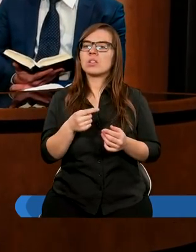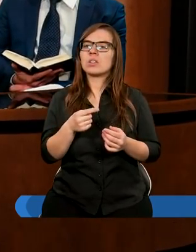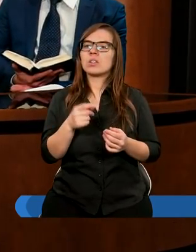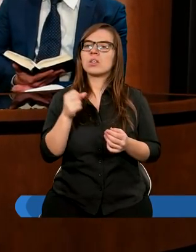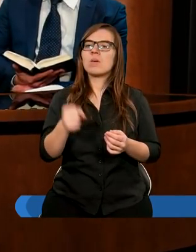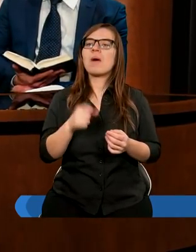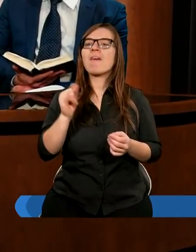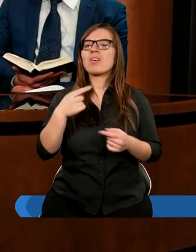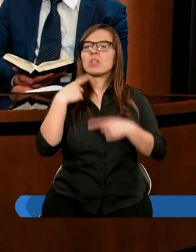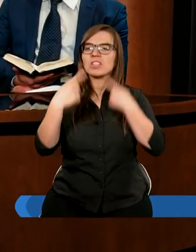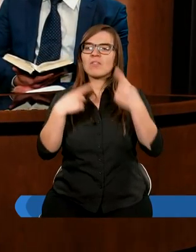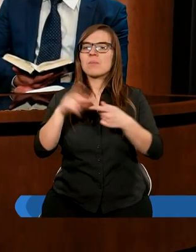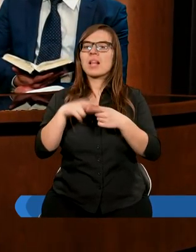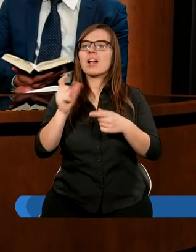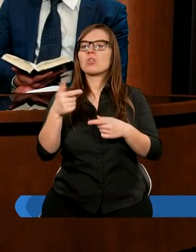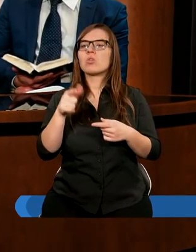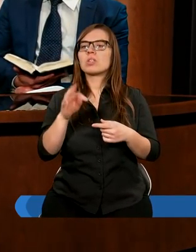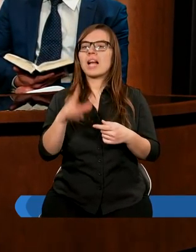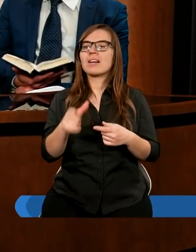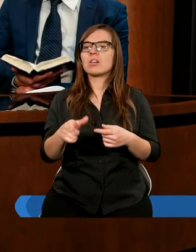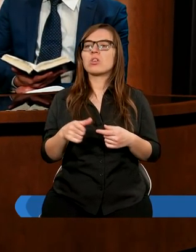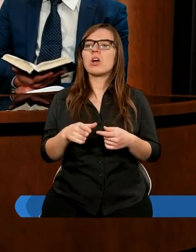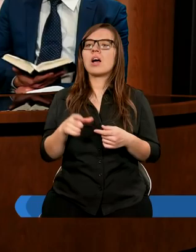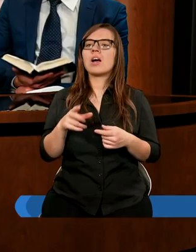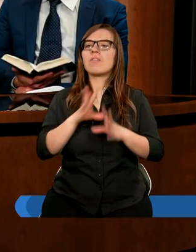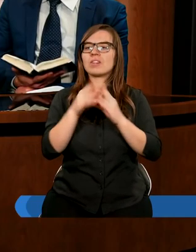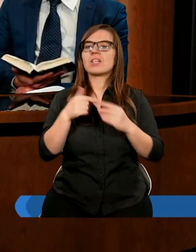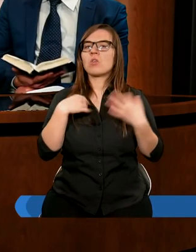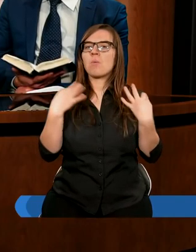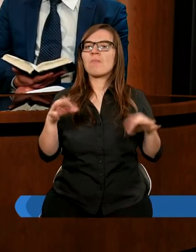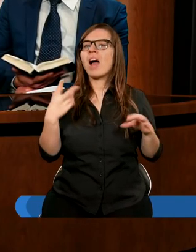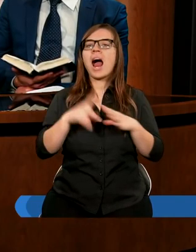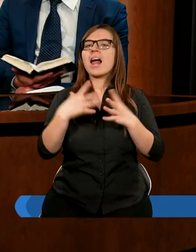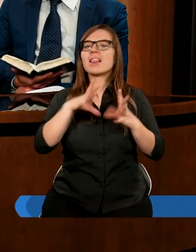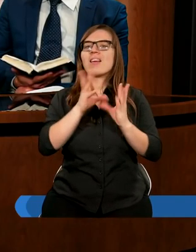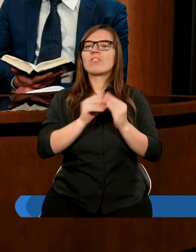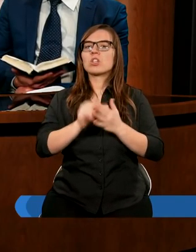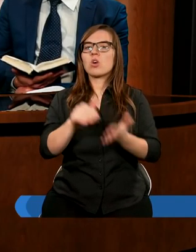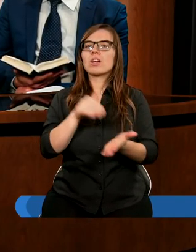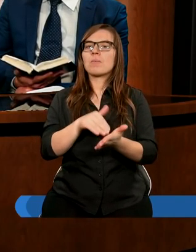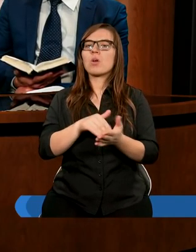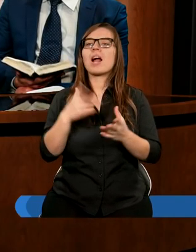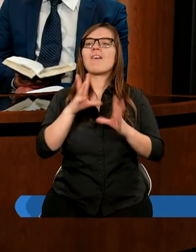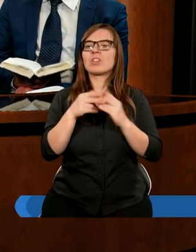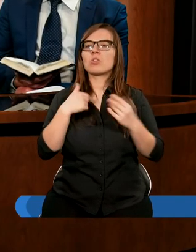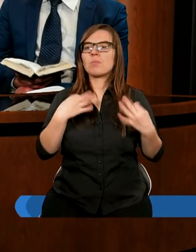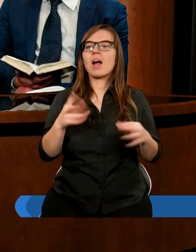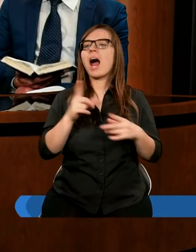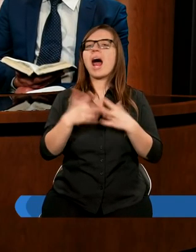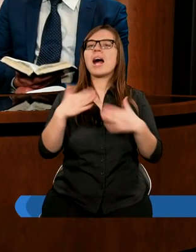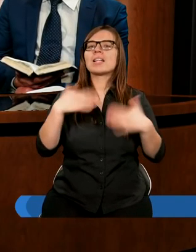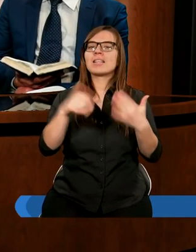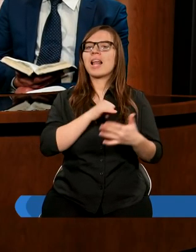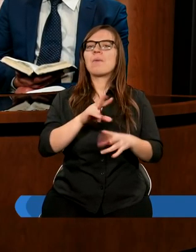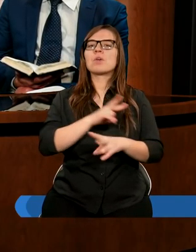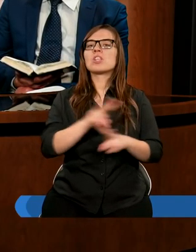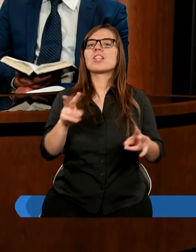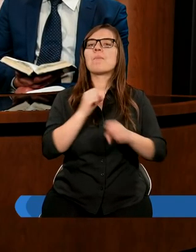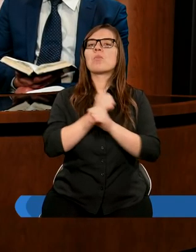Paweł się wypowiada, ma też takie teksty, że wszystko mi wolno, ale nie wszystko jest pożyteczne, wszystko mi wolno, ale nie dam się niczemu